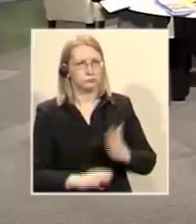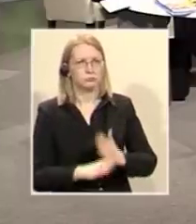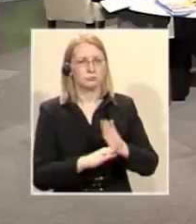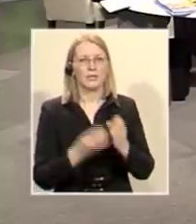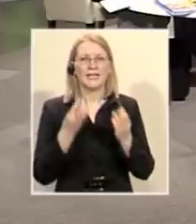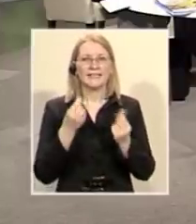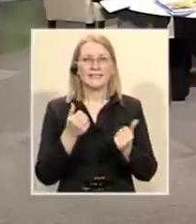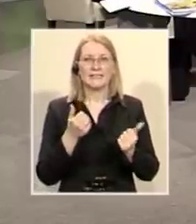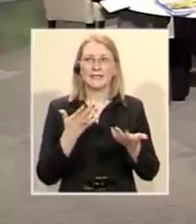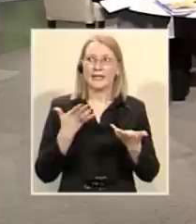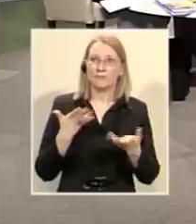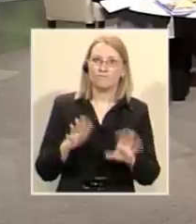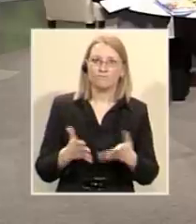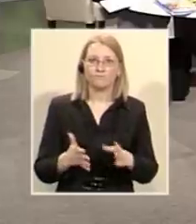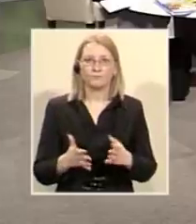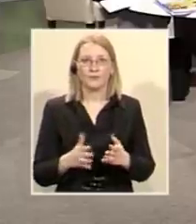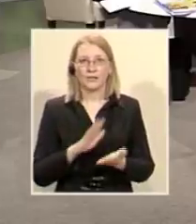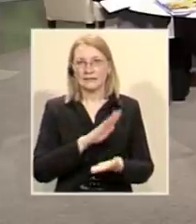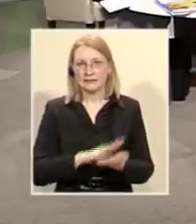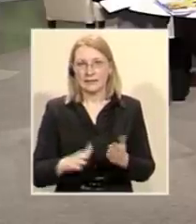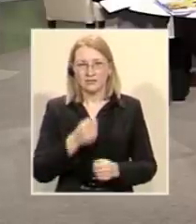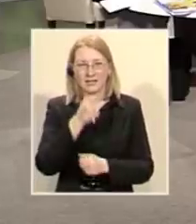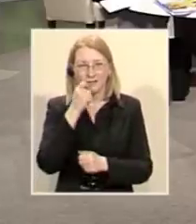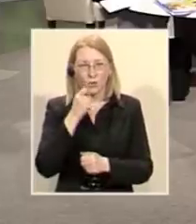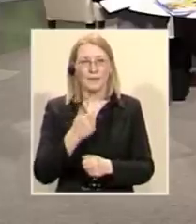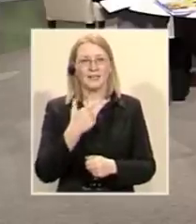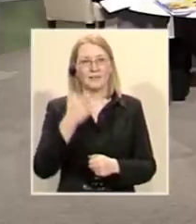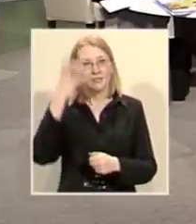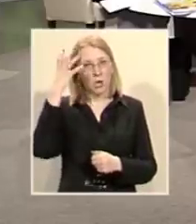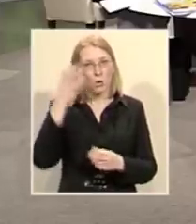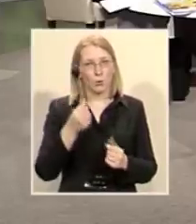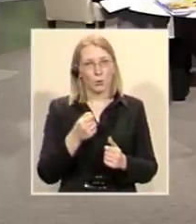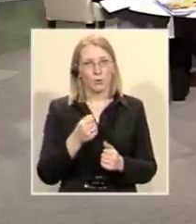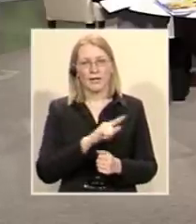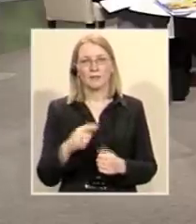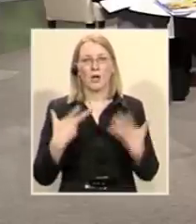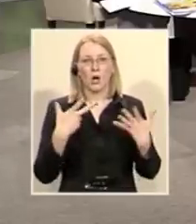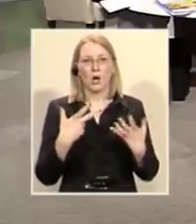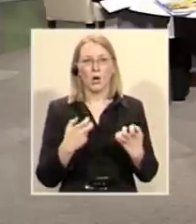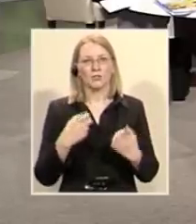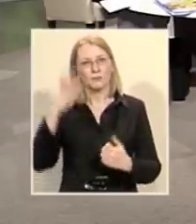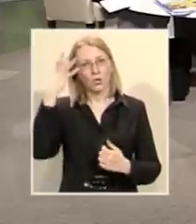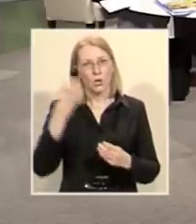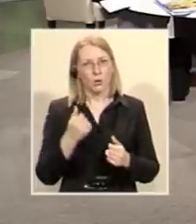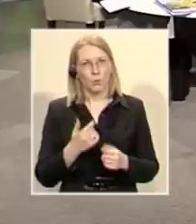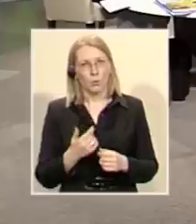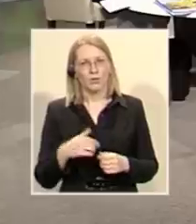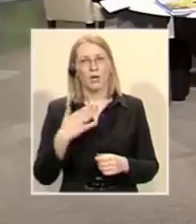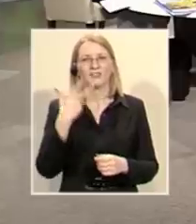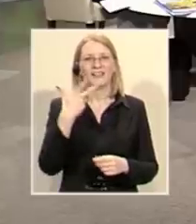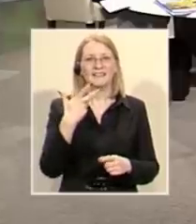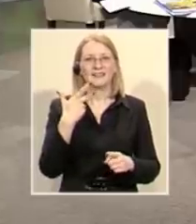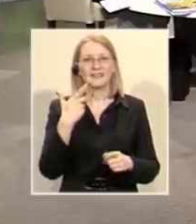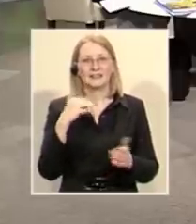Cijene jesu da se kreću najjednostavnijih lupa od tih od 200 kuna pa do 800 kuna, pa onda imate